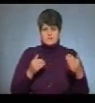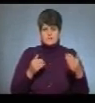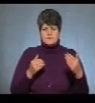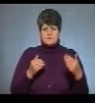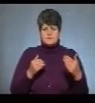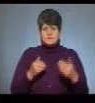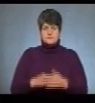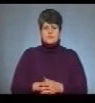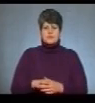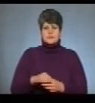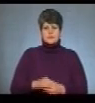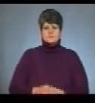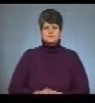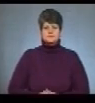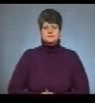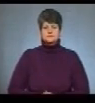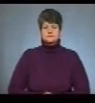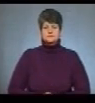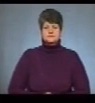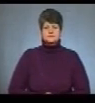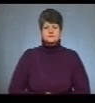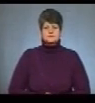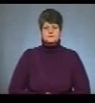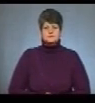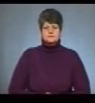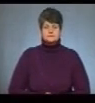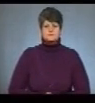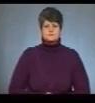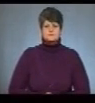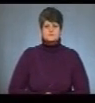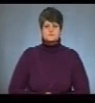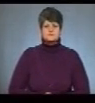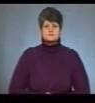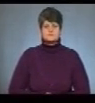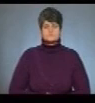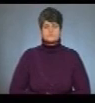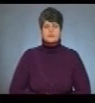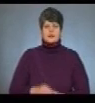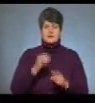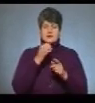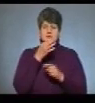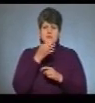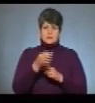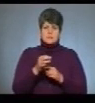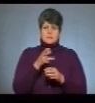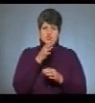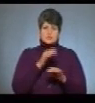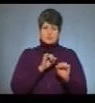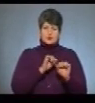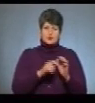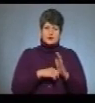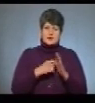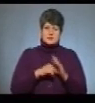Тарас Бурак, Юрій Багрій. Новини. Зазначив, під час оборони Донецького аеропорту